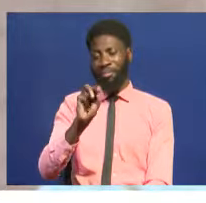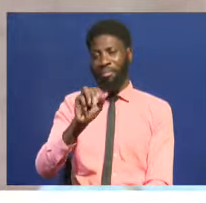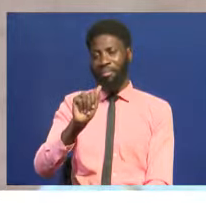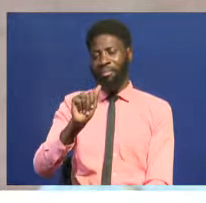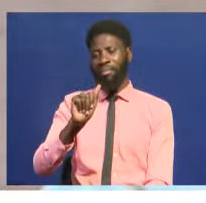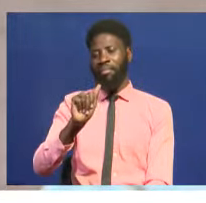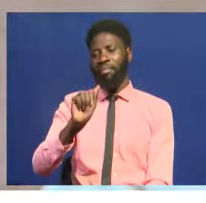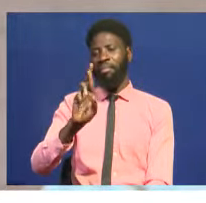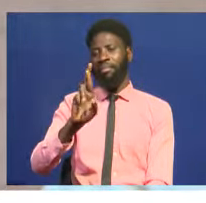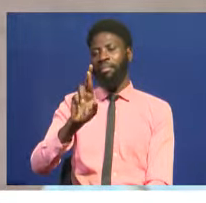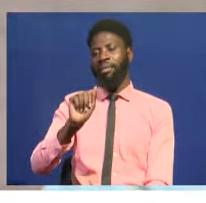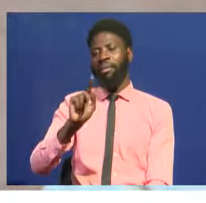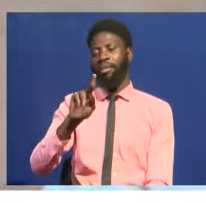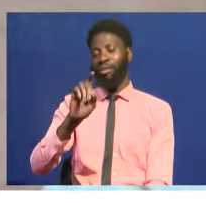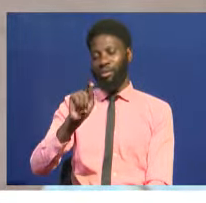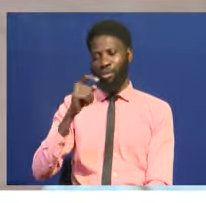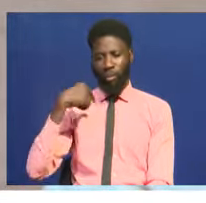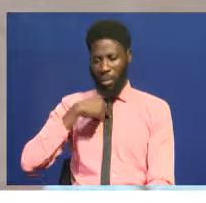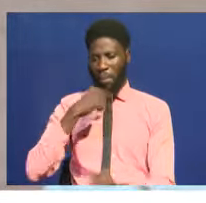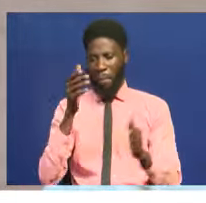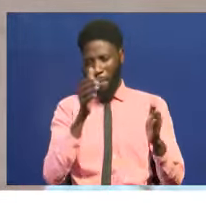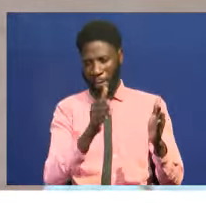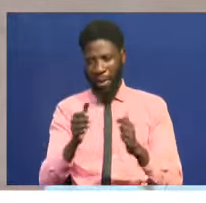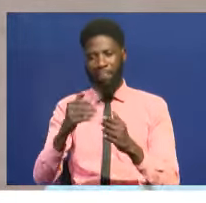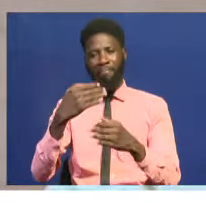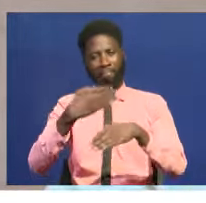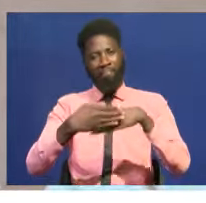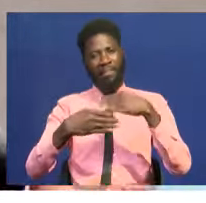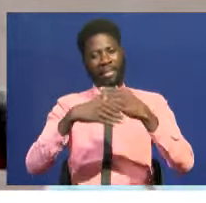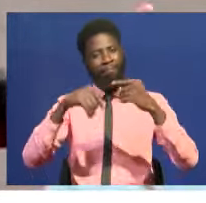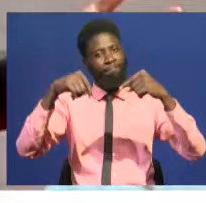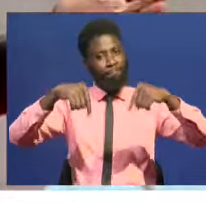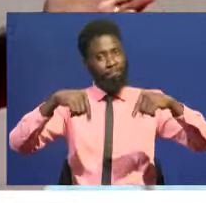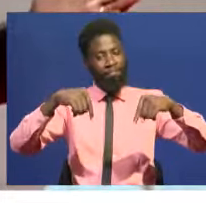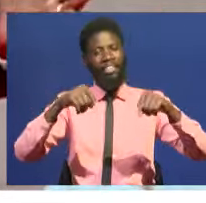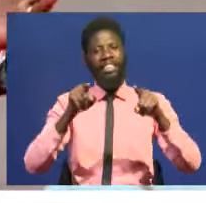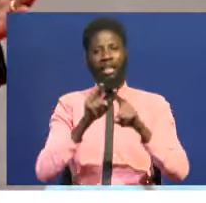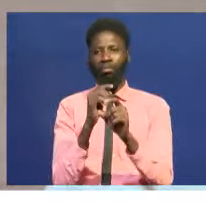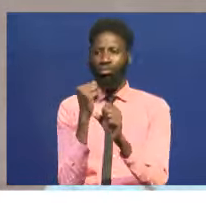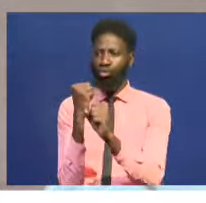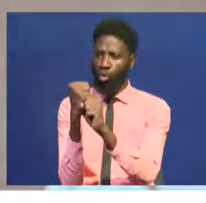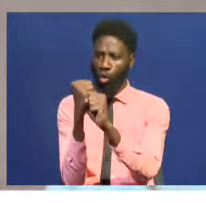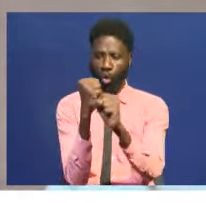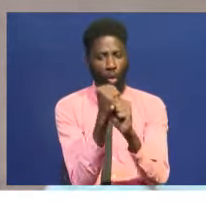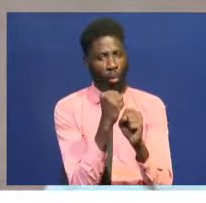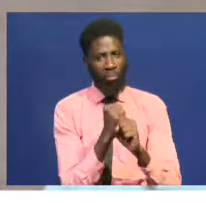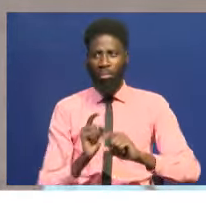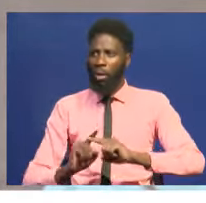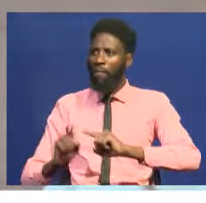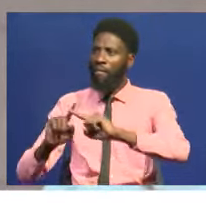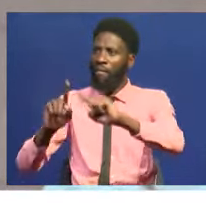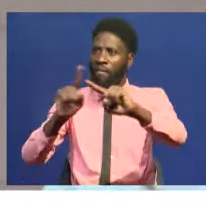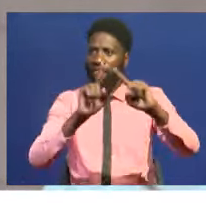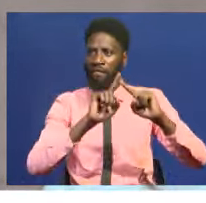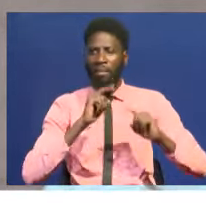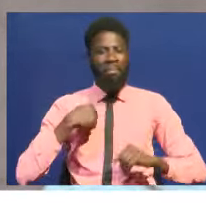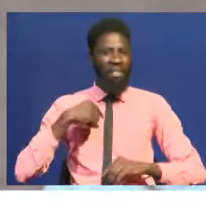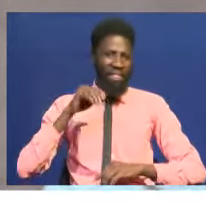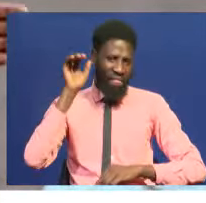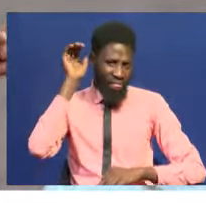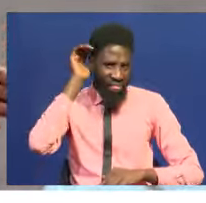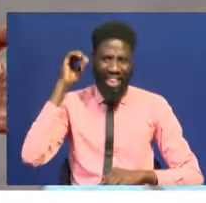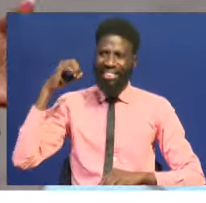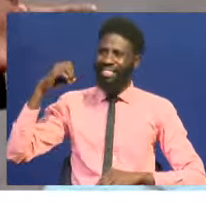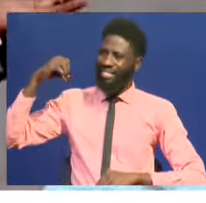tutajenga, tutakuwa na mpango ya affordable housing. Na kazi zile zingine zote nimesikia, ya stima,